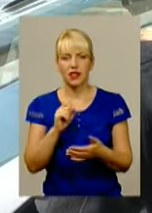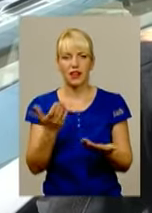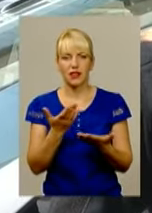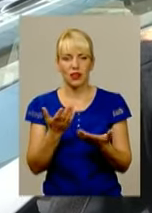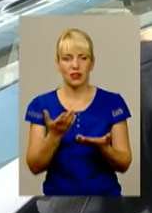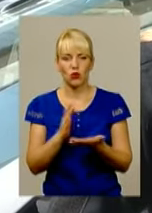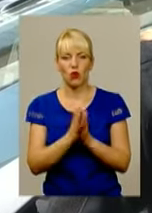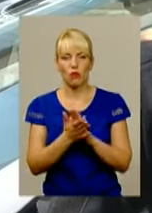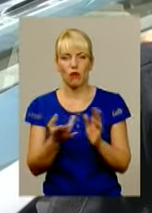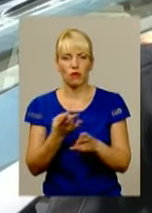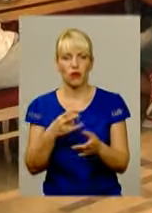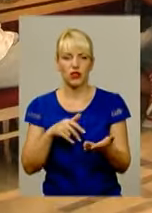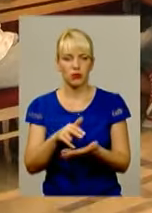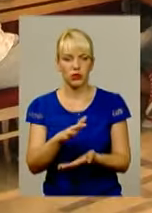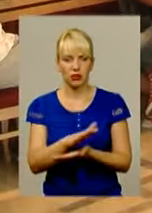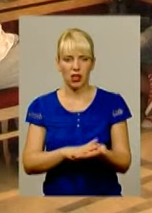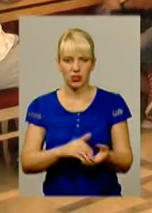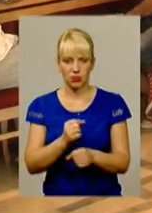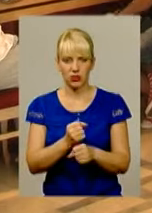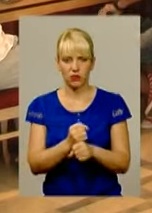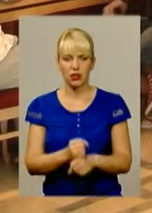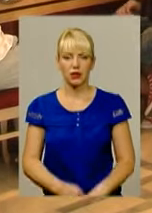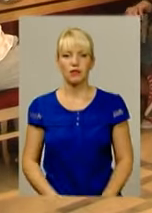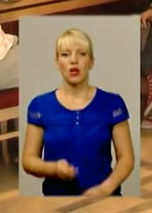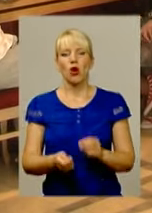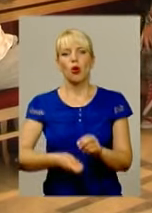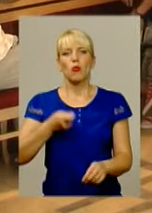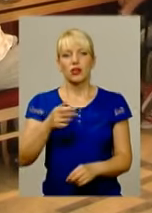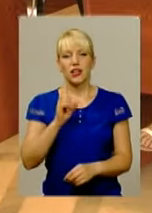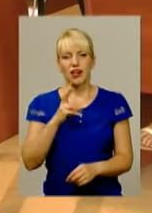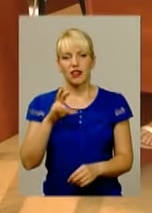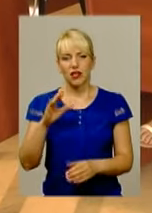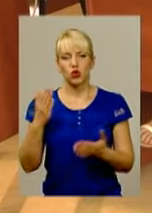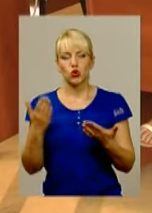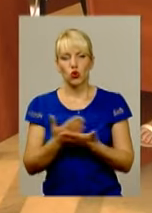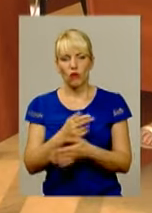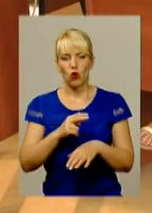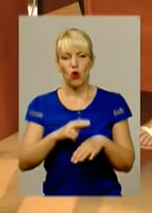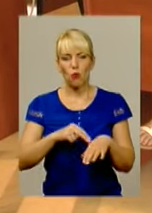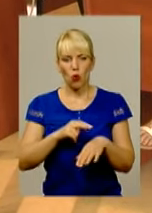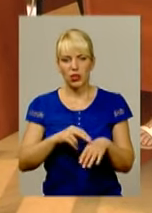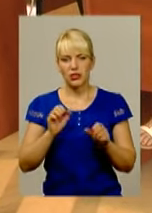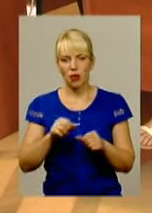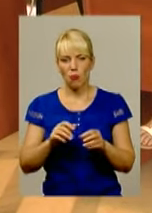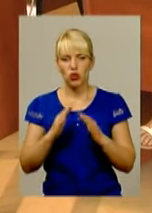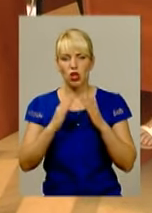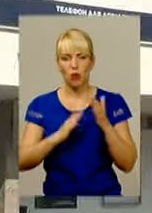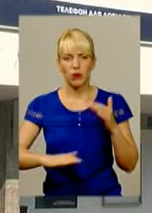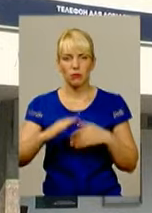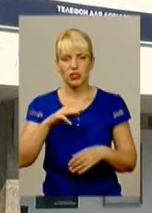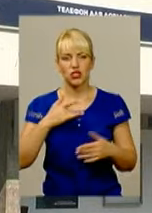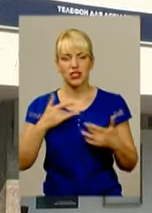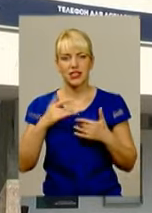мають йти, працювати далі. Подати анкету до нової патрульної поліції можна у приміщенні Хмельницького академічного театру імені